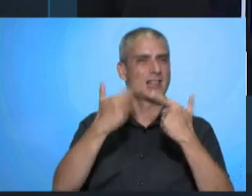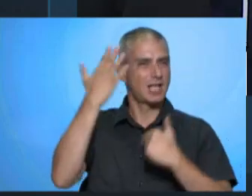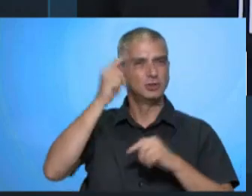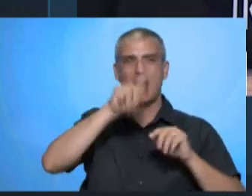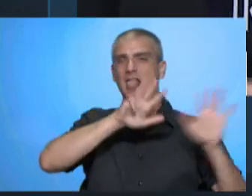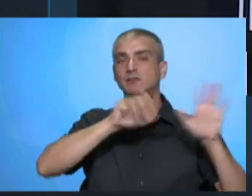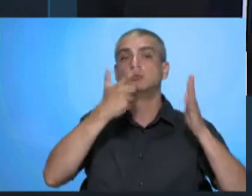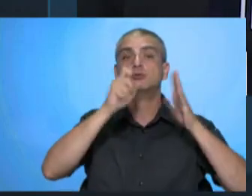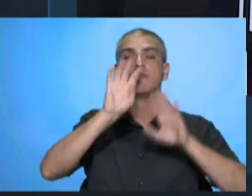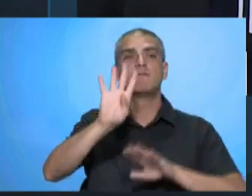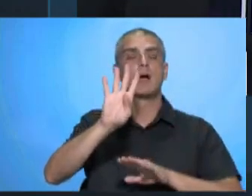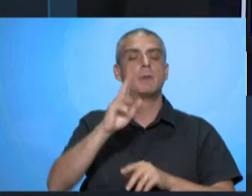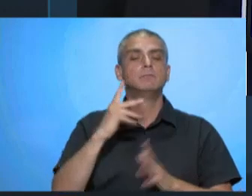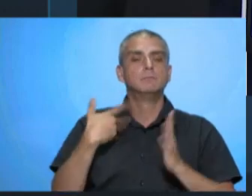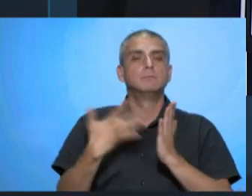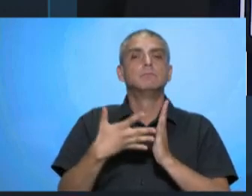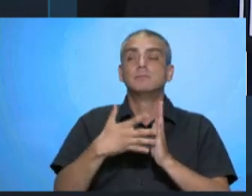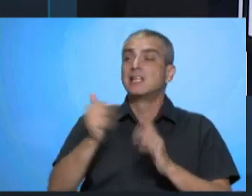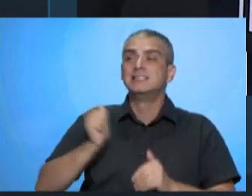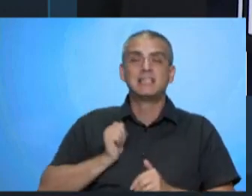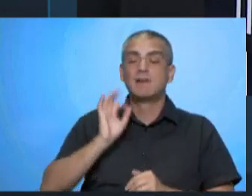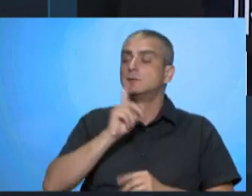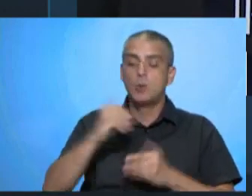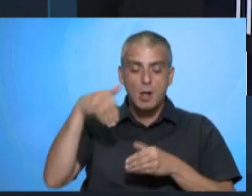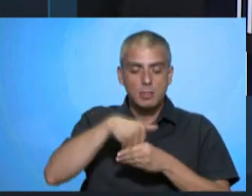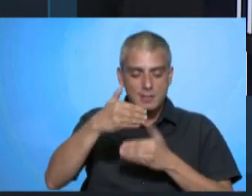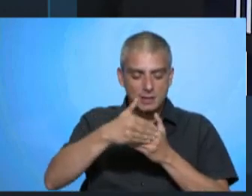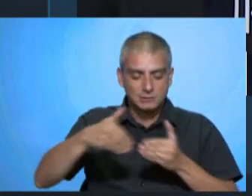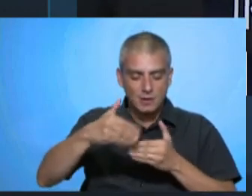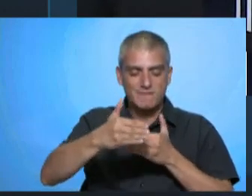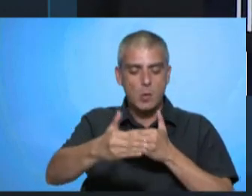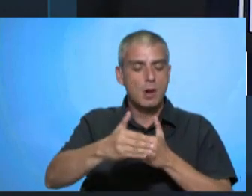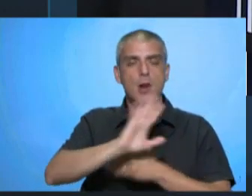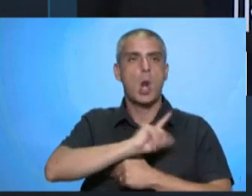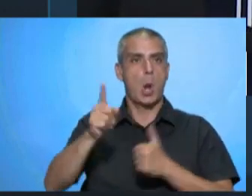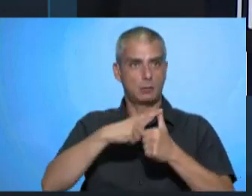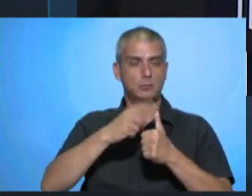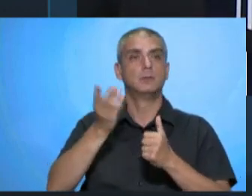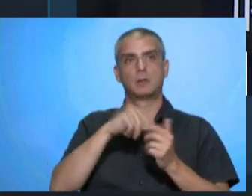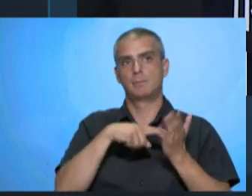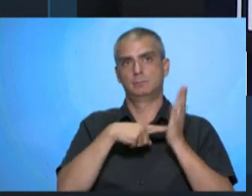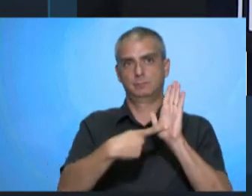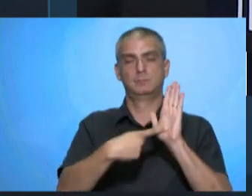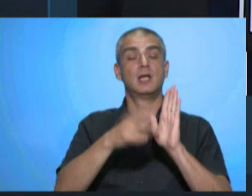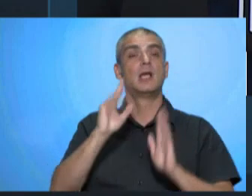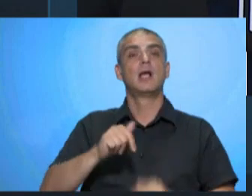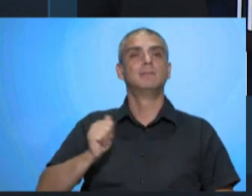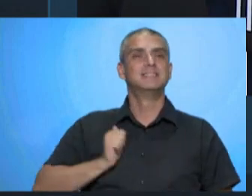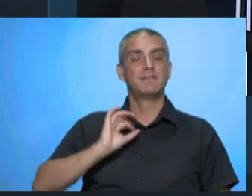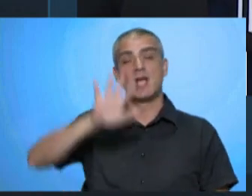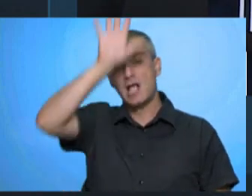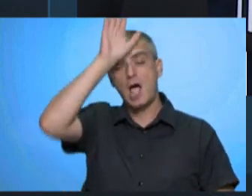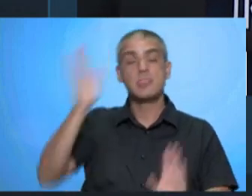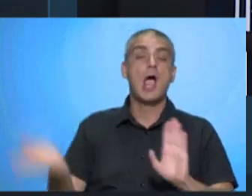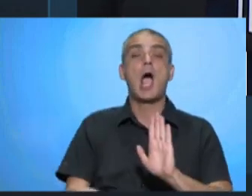מ-1974 ולוודא ששום גורם צבאי לא יהיה באזור החיץ. נתניהו גם מתכוון להציג את דרישתו להוציא את הכוחות האיראנים משטח